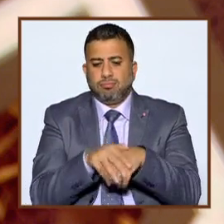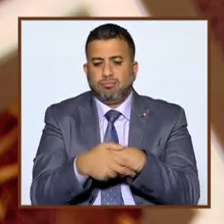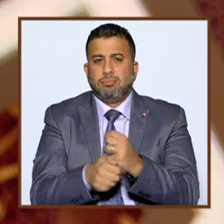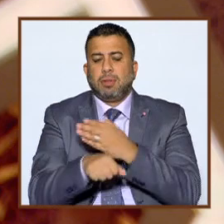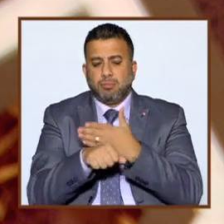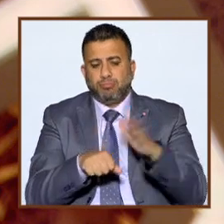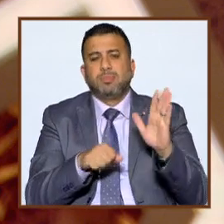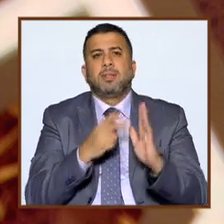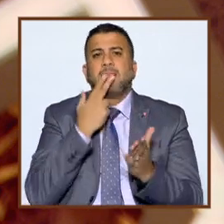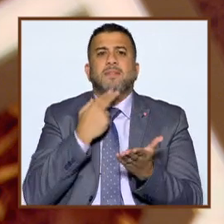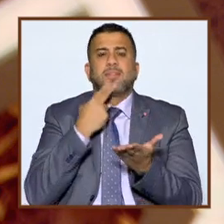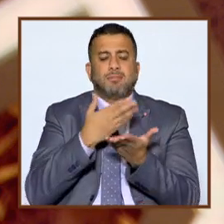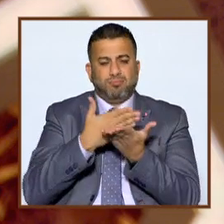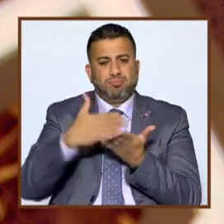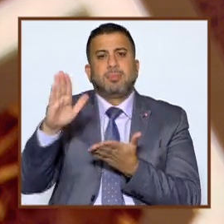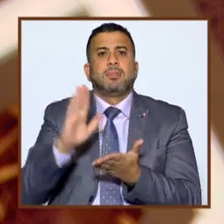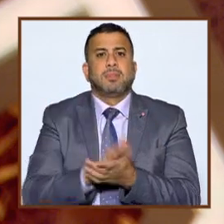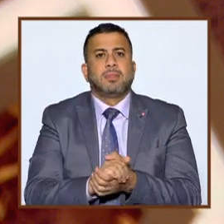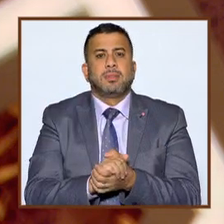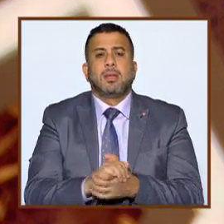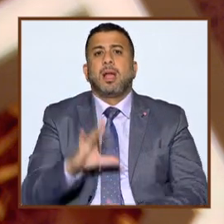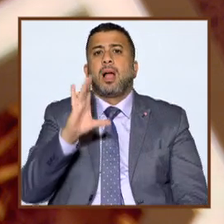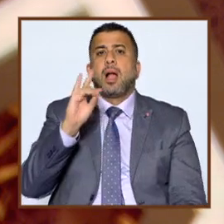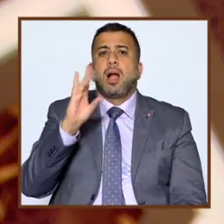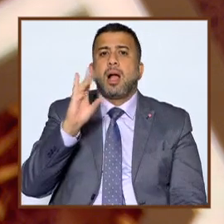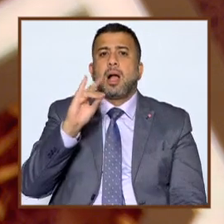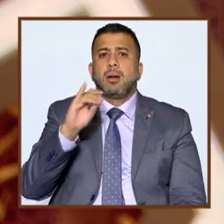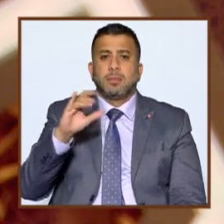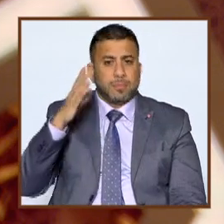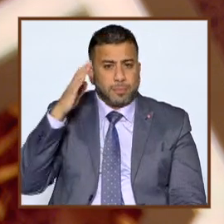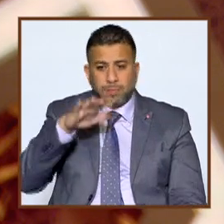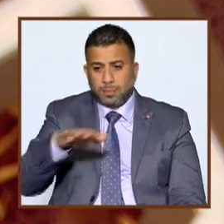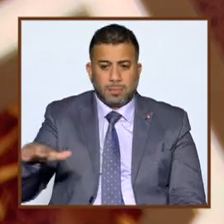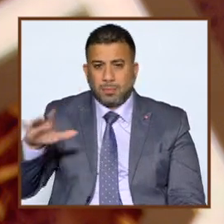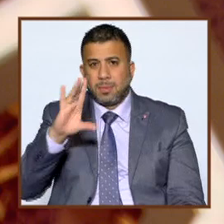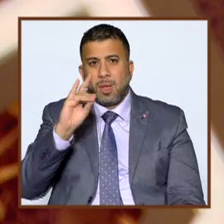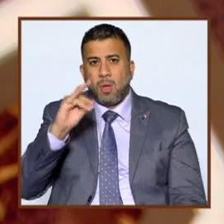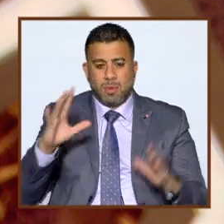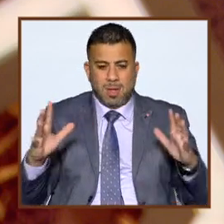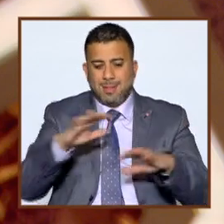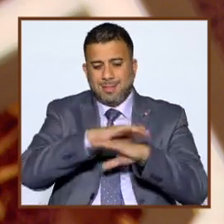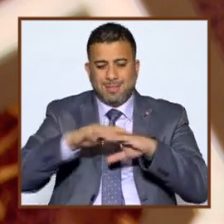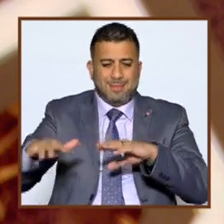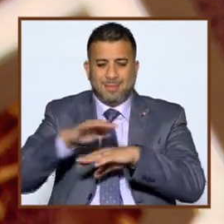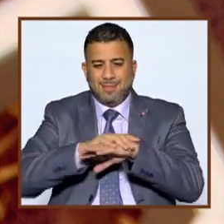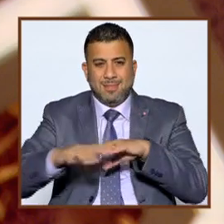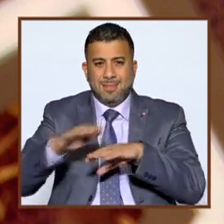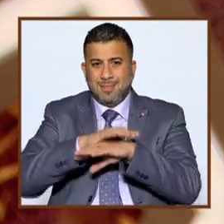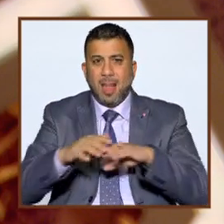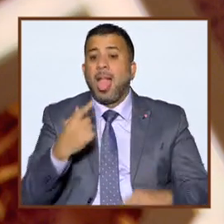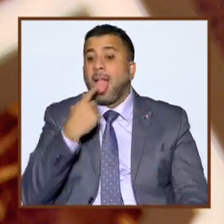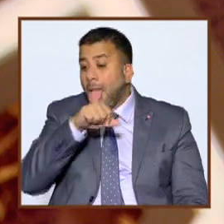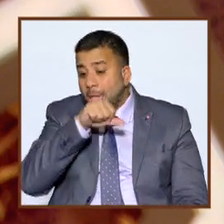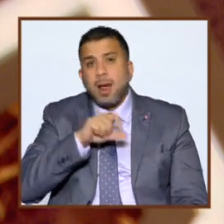زالت النجاسة. أما إذا كان لمس الكلب بحيث وقعت اليد على الكلب وهو على غير